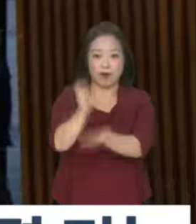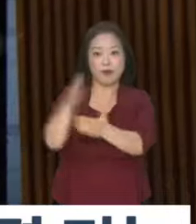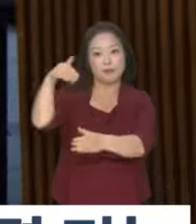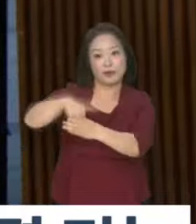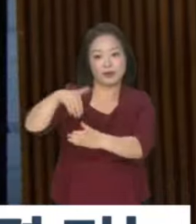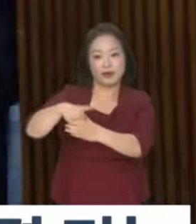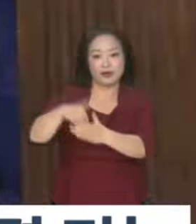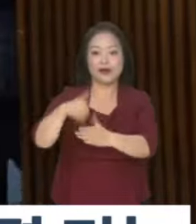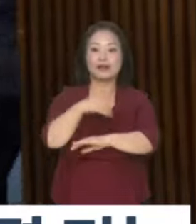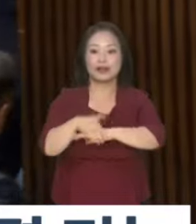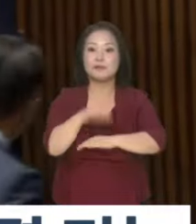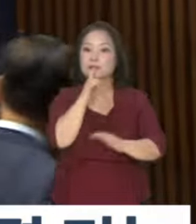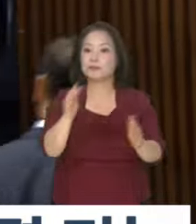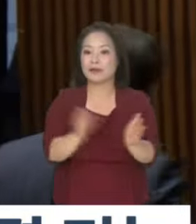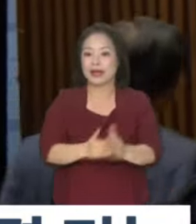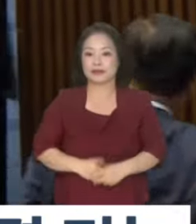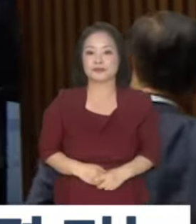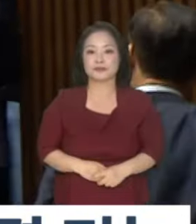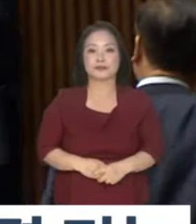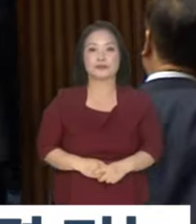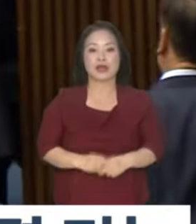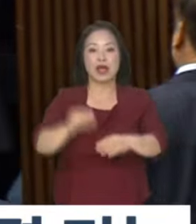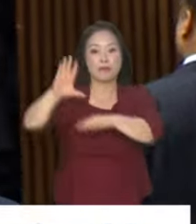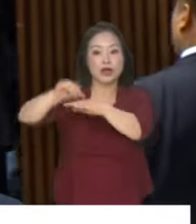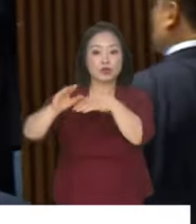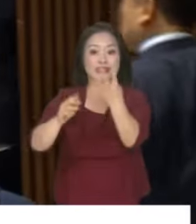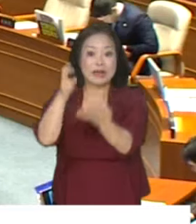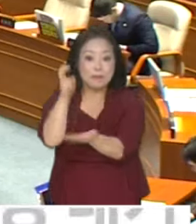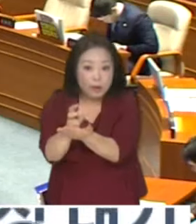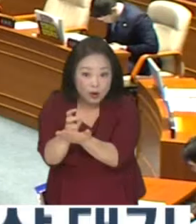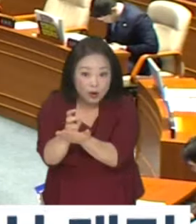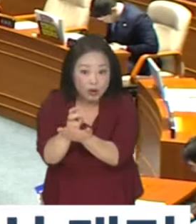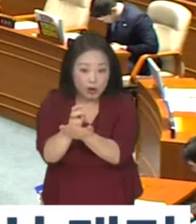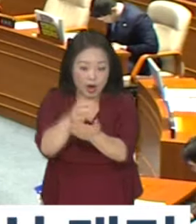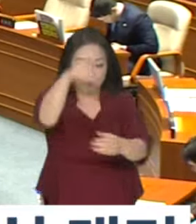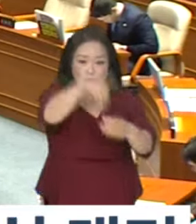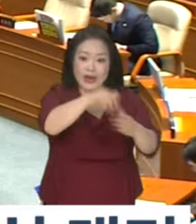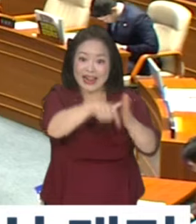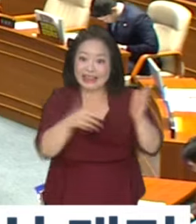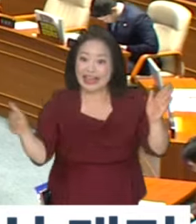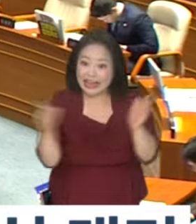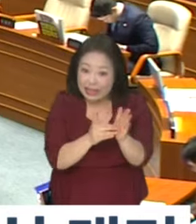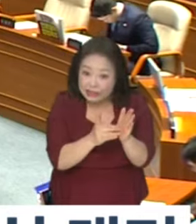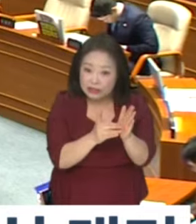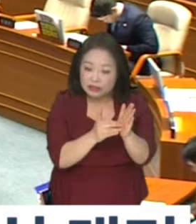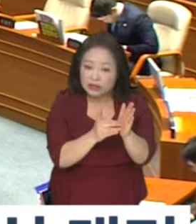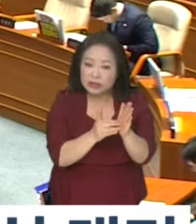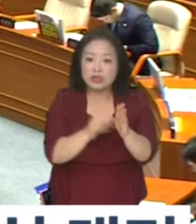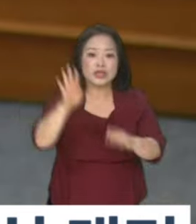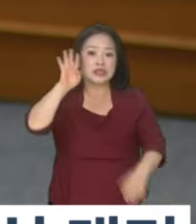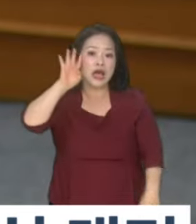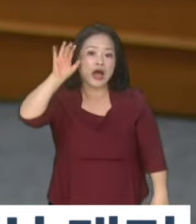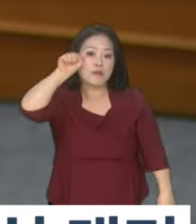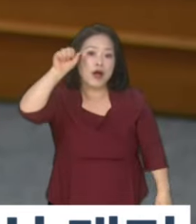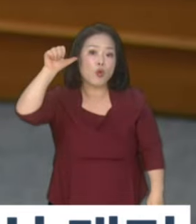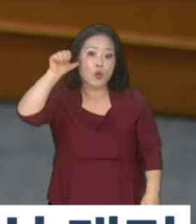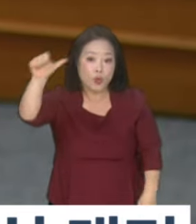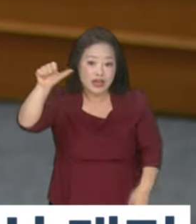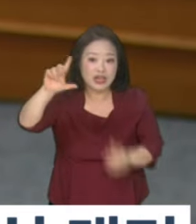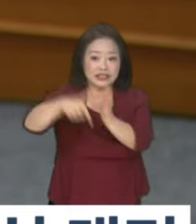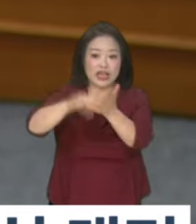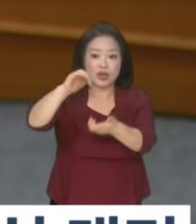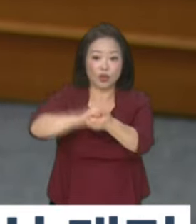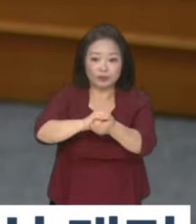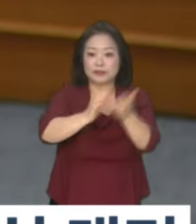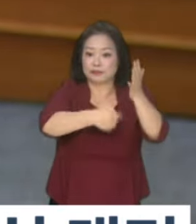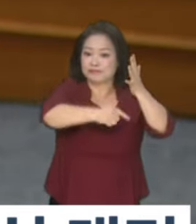표결 처리하겠다는 계획입니다. 방송사법이 모두 표결될 때까지 최소 4박 5일의 필리버스터가 이어질 수